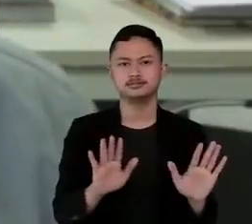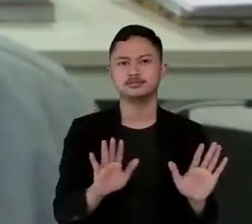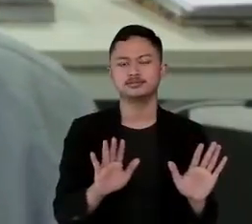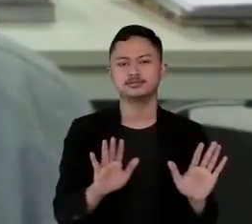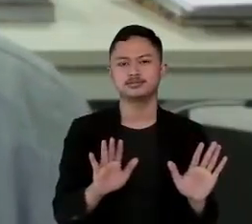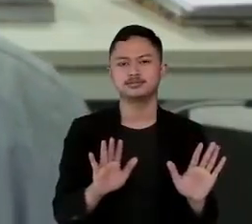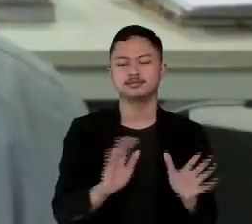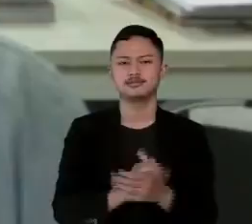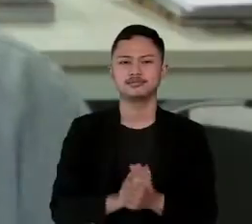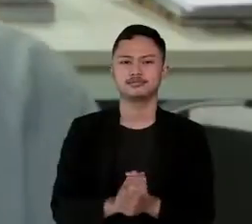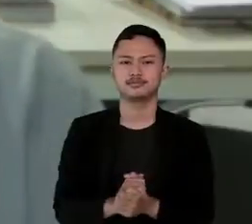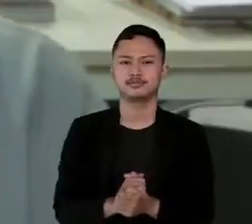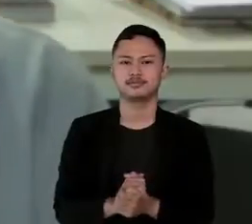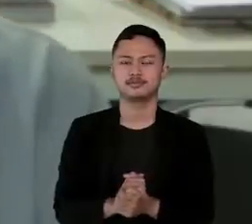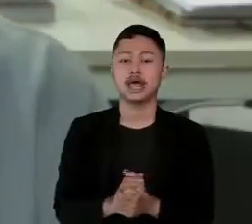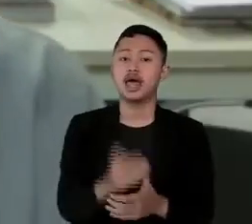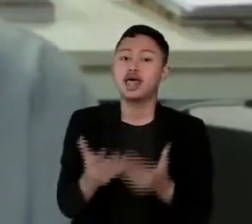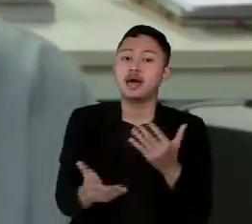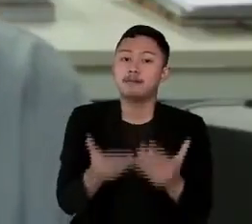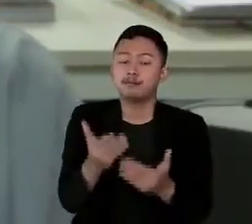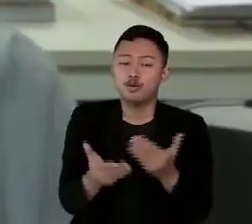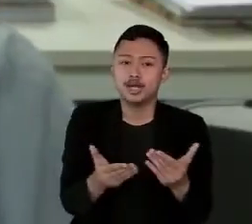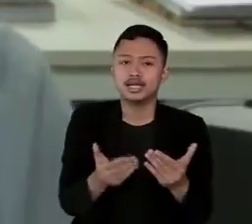yang lalu dan kemudian